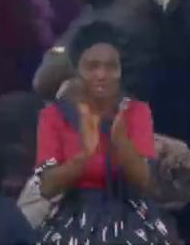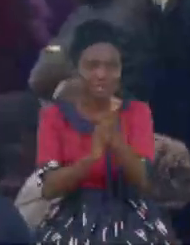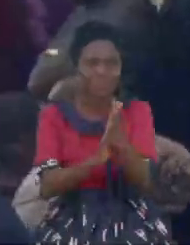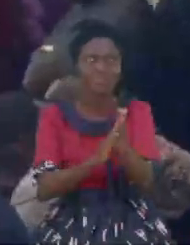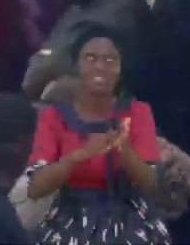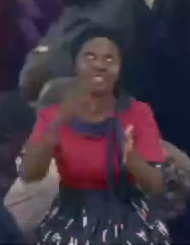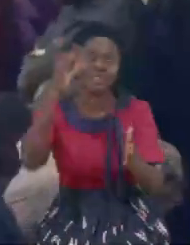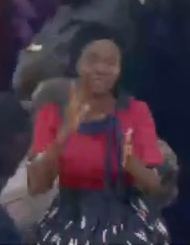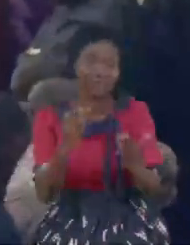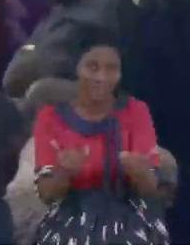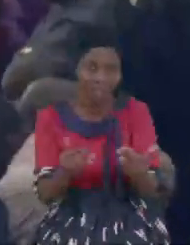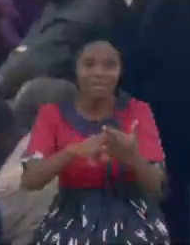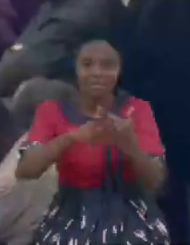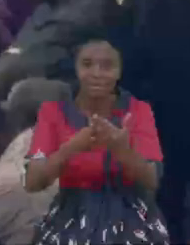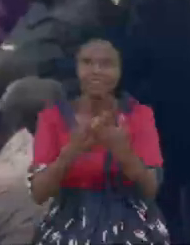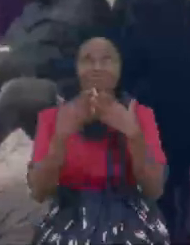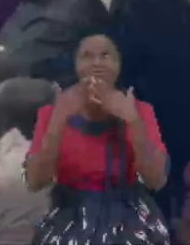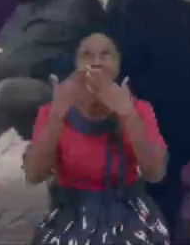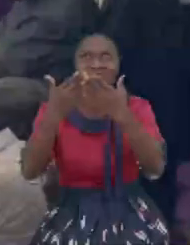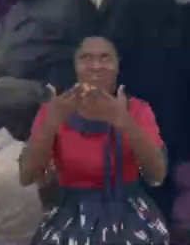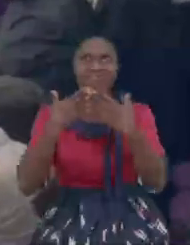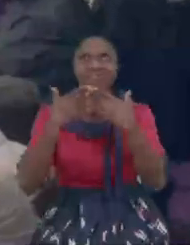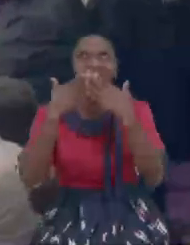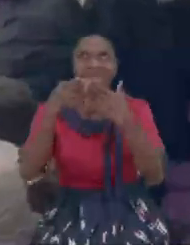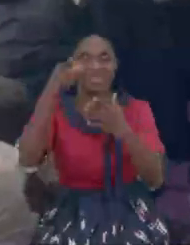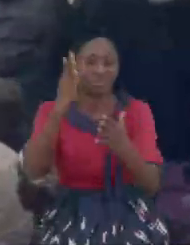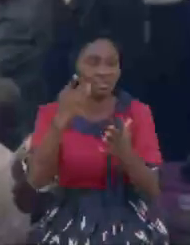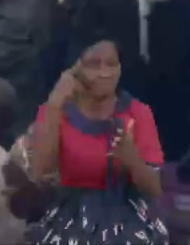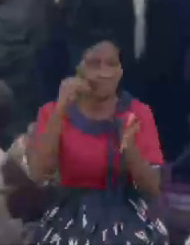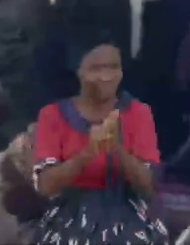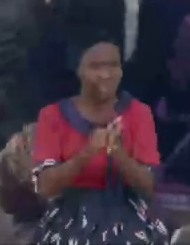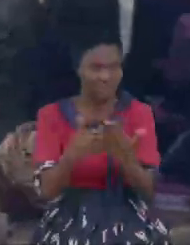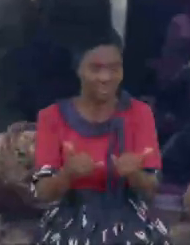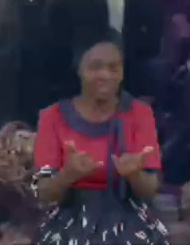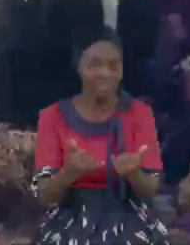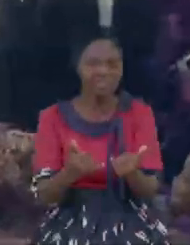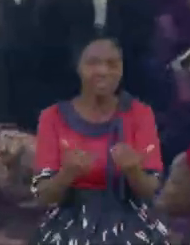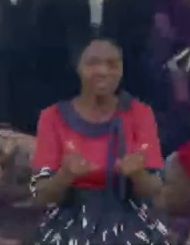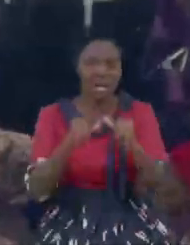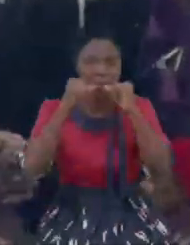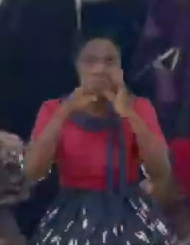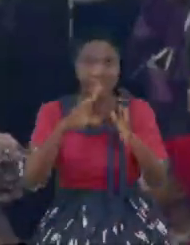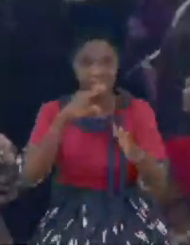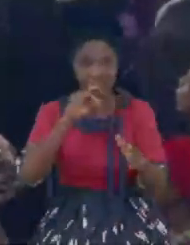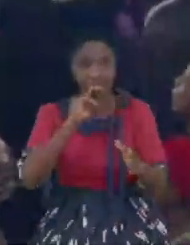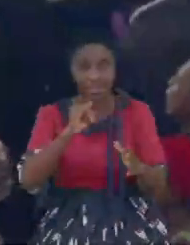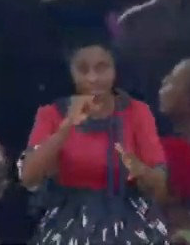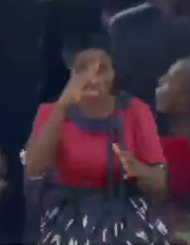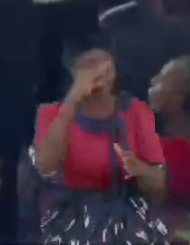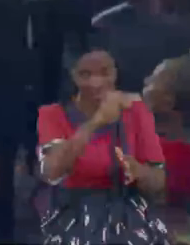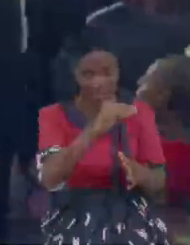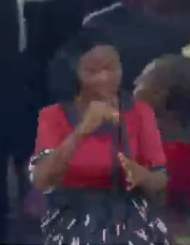pour cela. Loue-le pour cela. Loue-le pour cela. Loue le Seigneur pour cela.